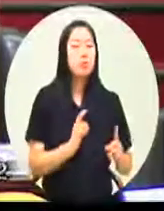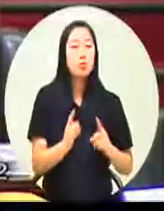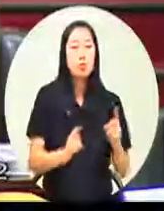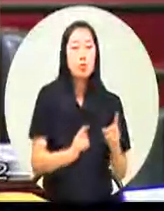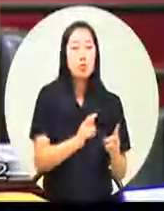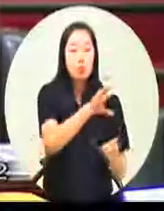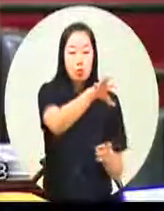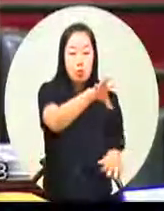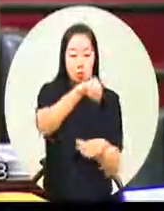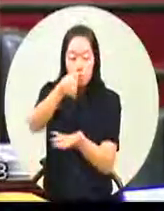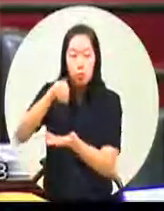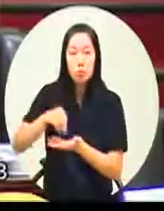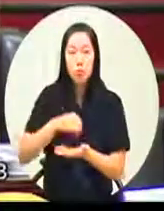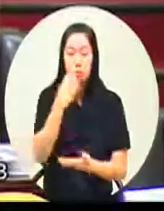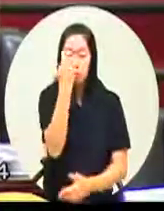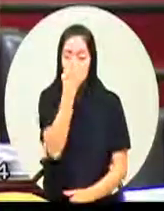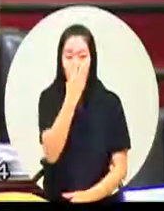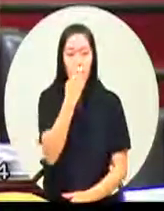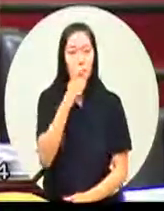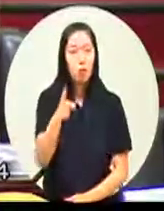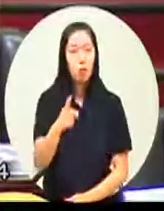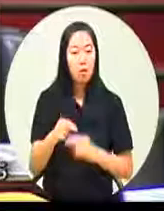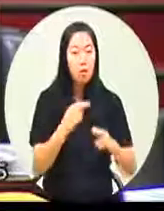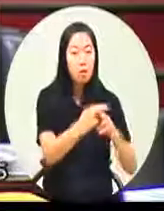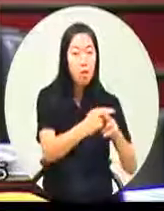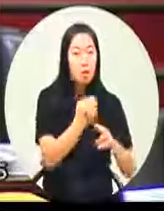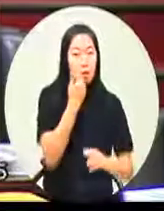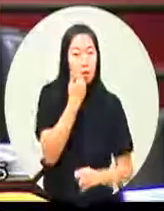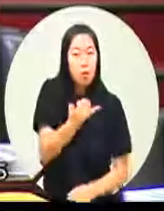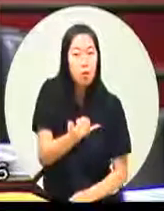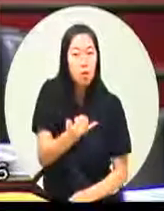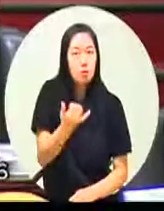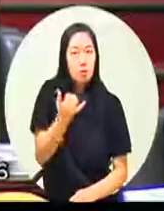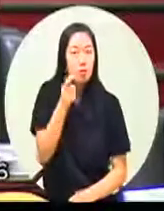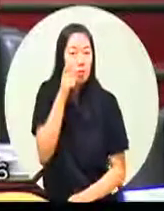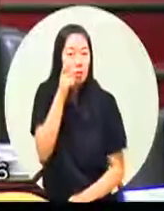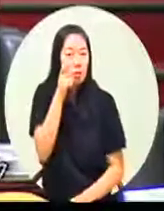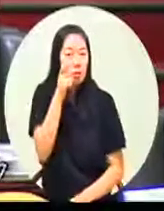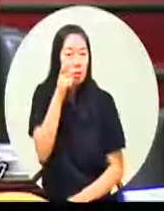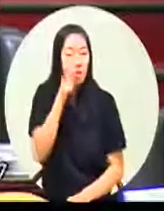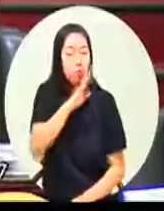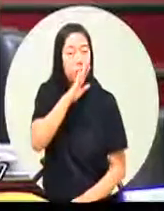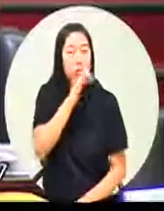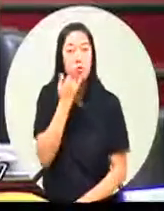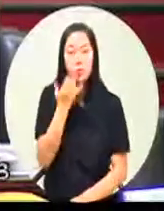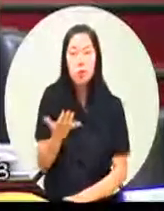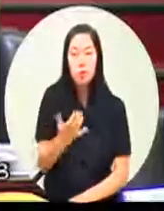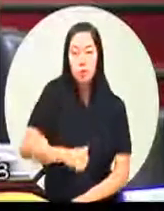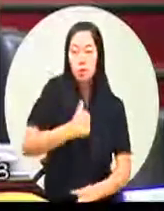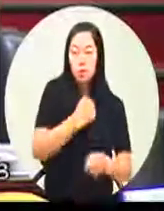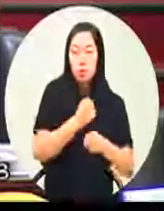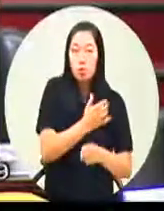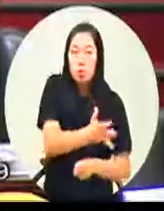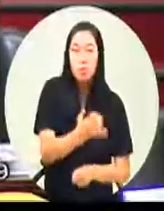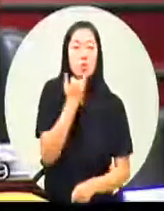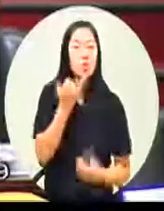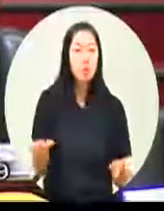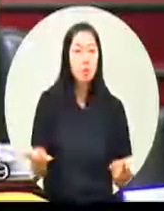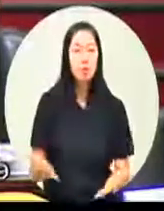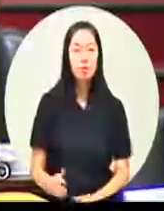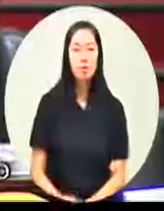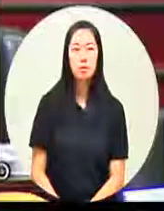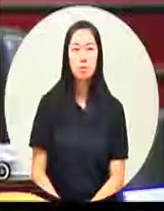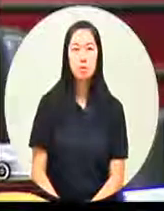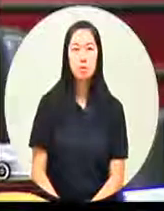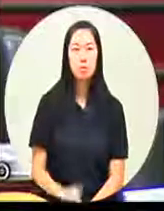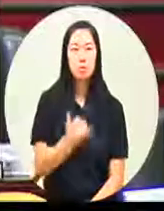告可以相信吗？啊，这样的报告可以拿来做参考吗？这样的报告可以拿来执行吗？可以吗？我们可